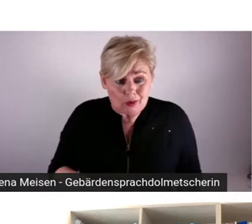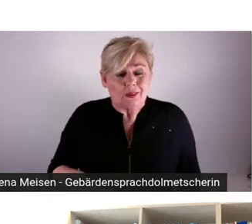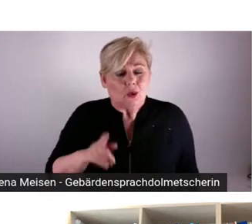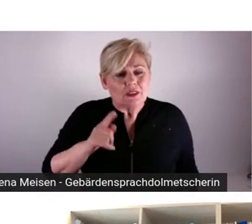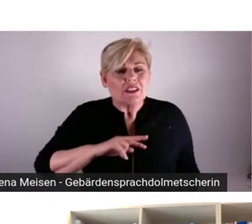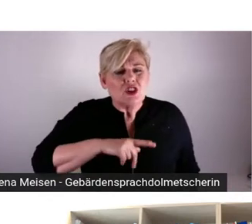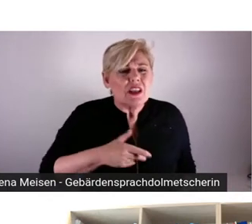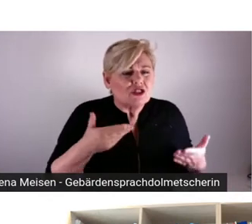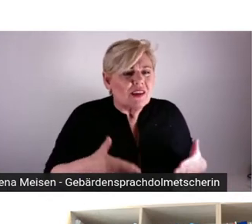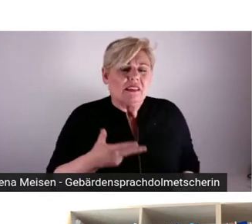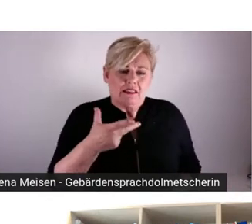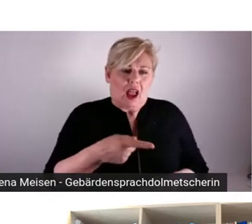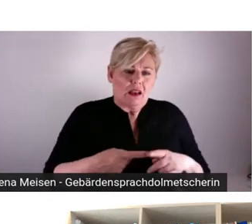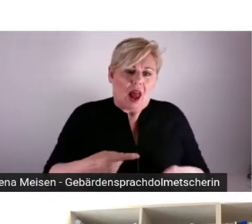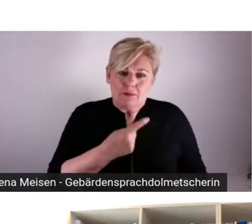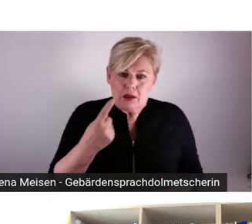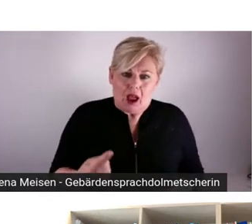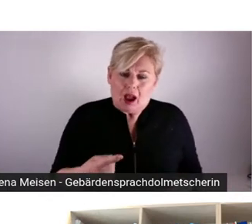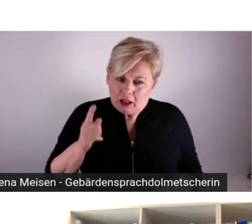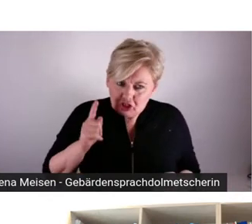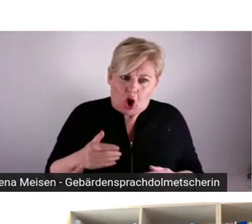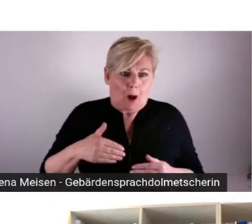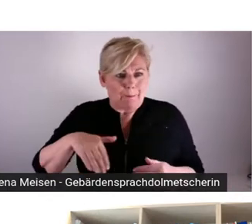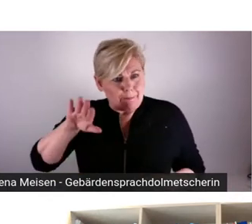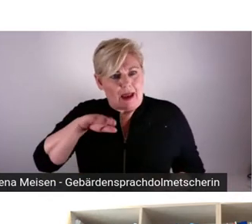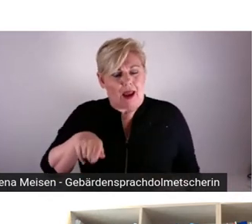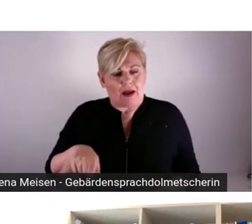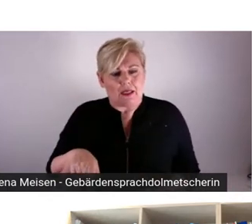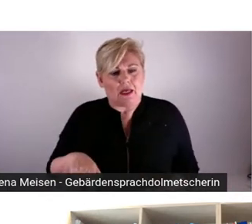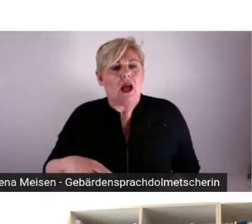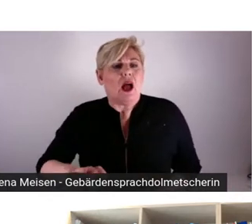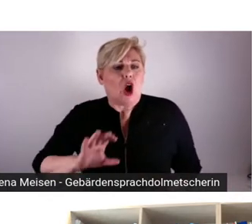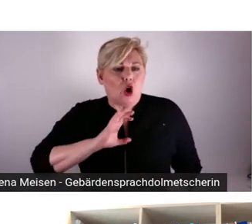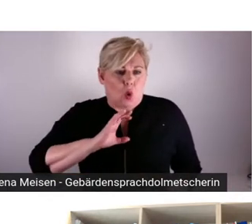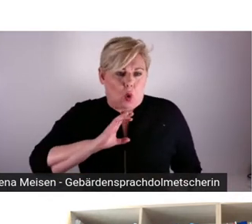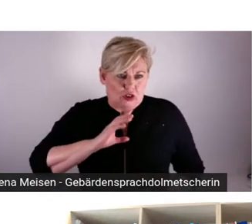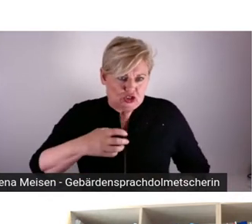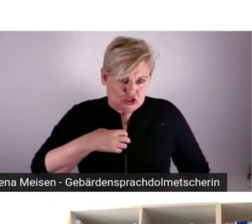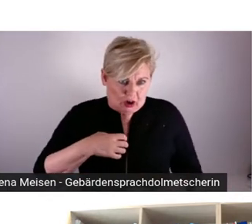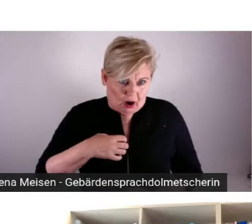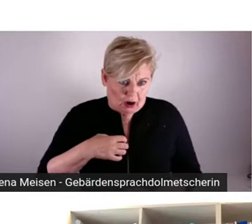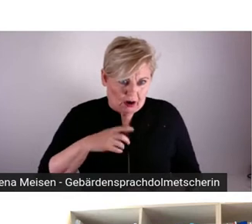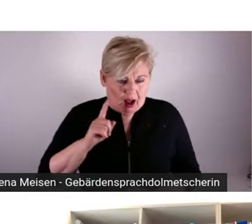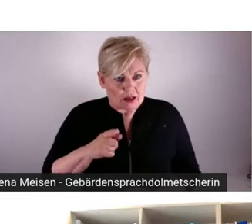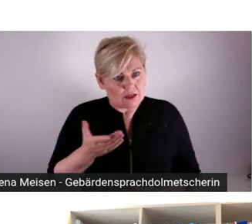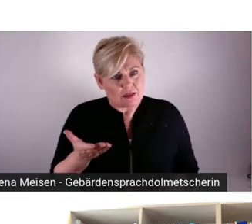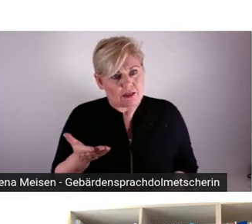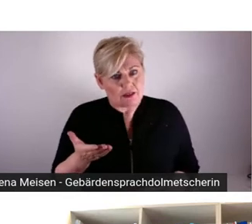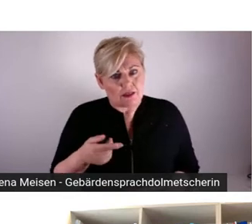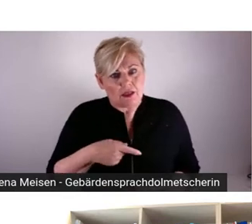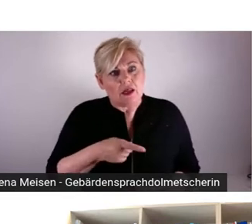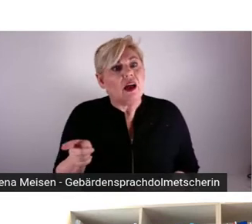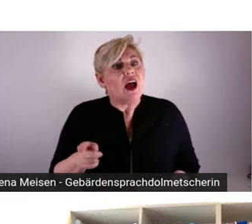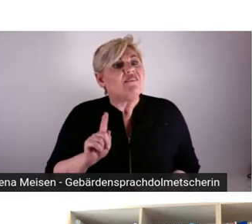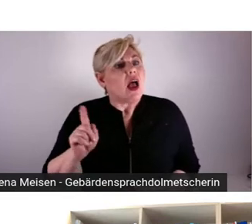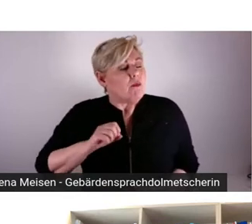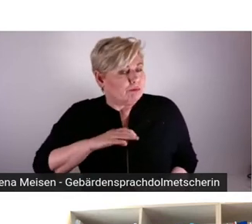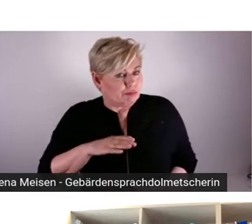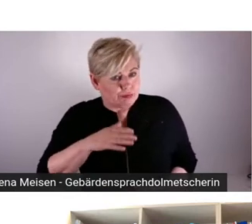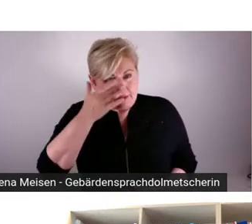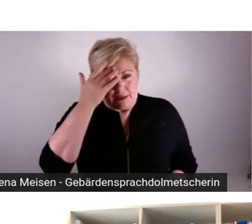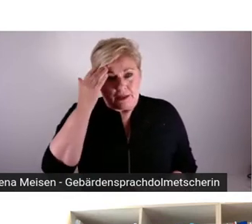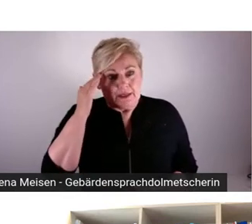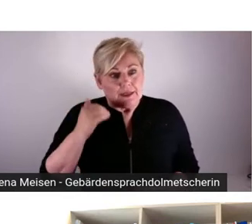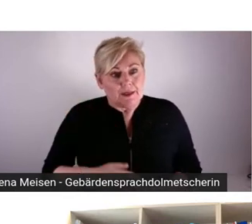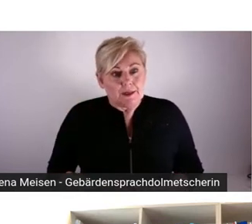ihrer ohnehin kürzeren Lebenszeit mehr mit chronischer Krankheit verbringen als wohlhabende Menschen. Und das ist